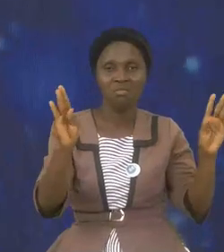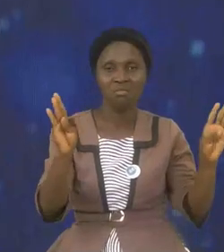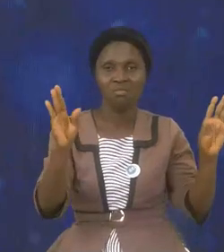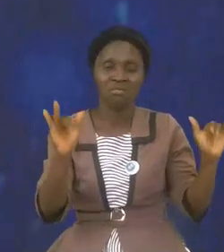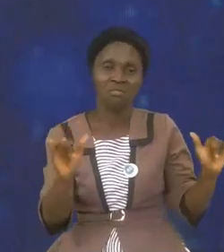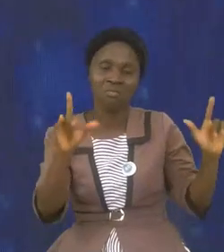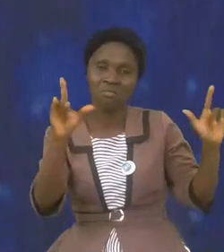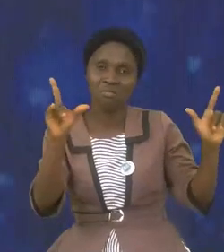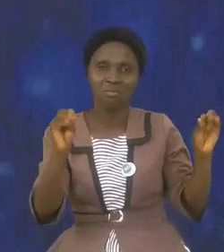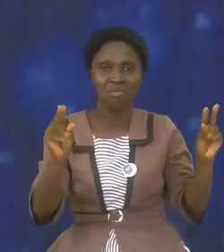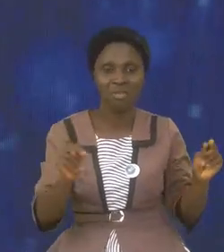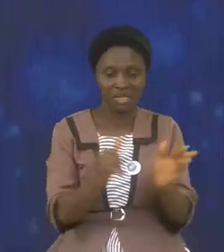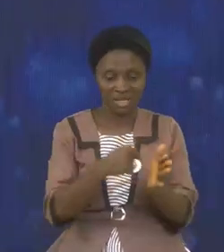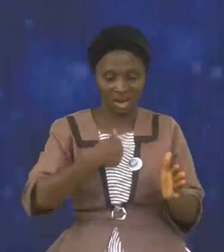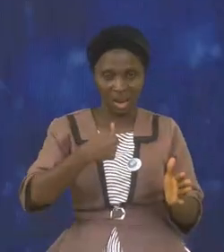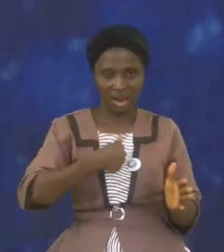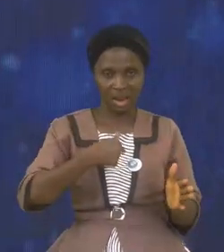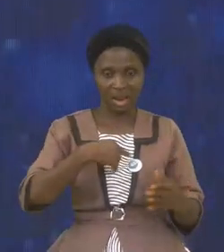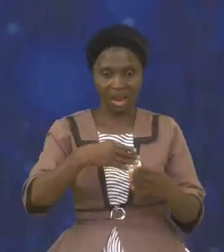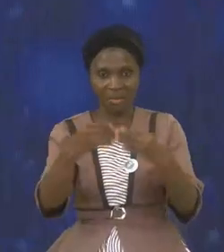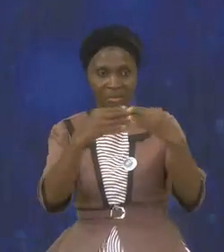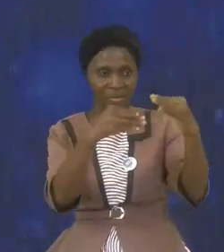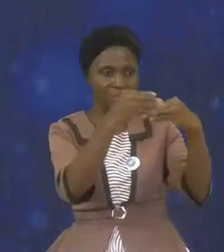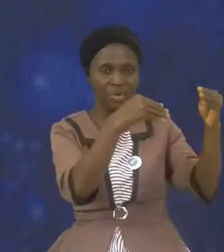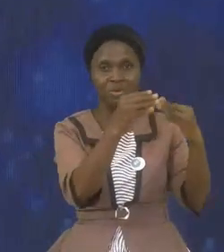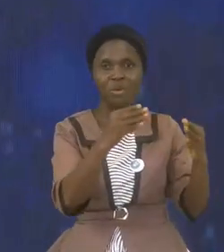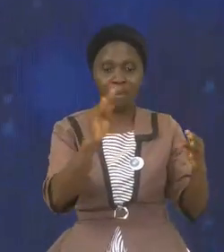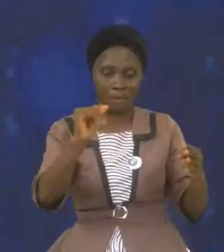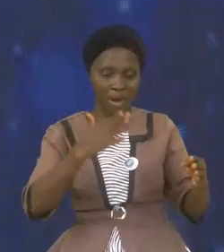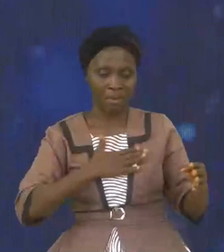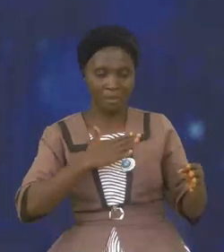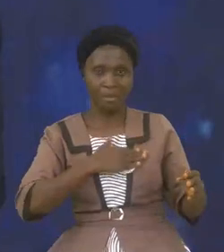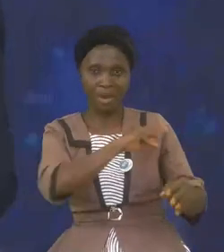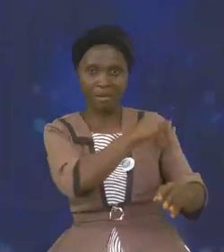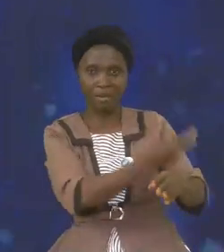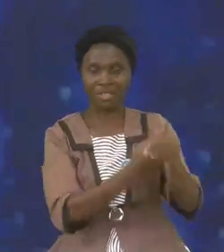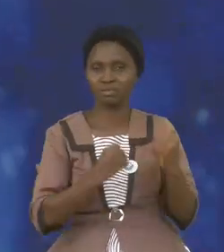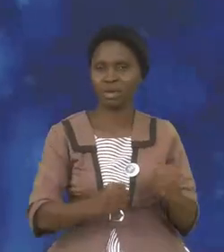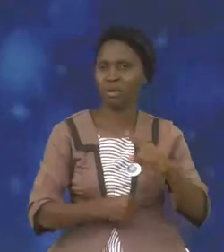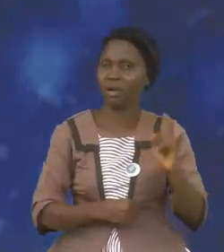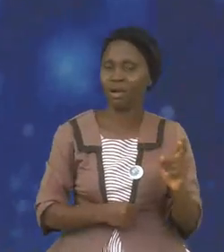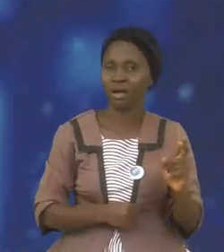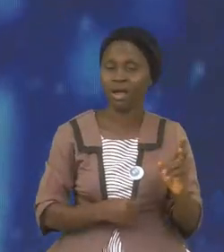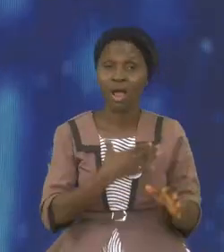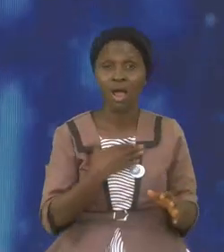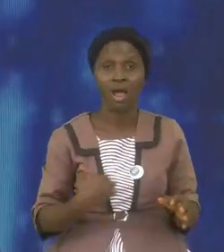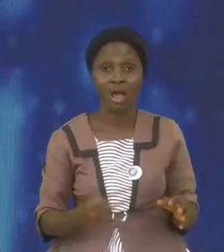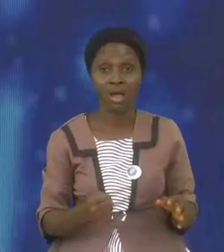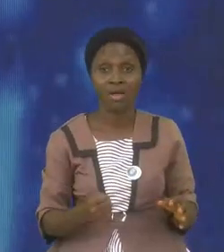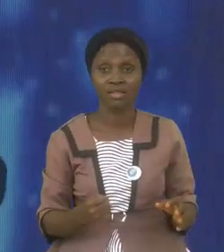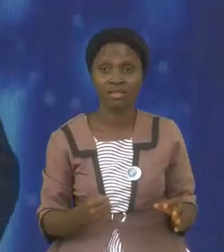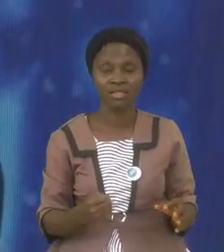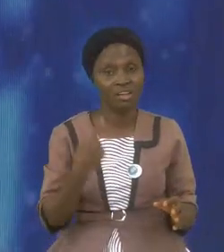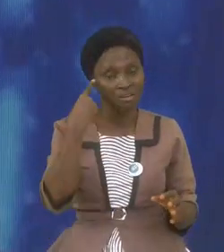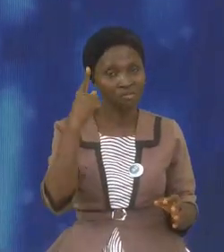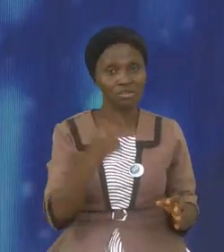ici Babylone la grande que j'ai bâtie comme résidence royale